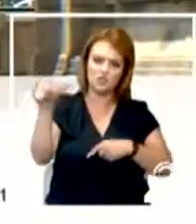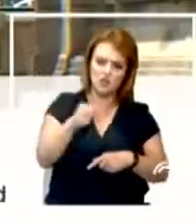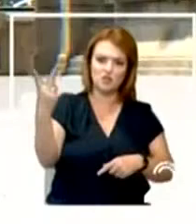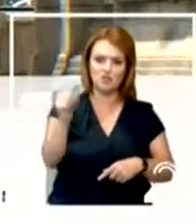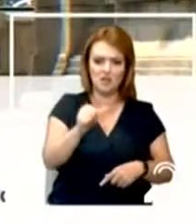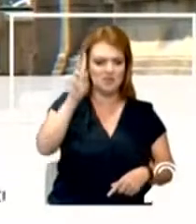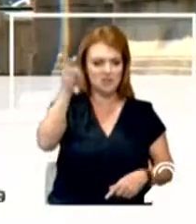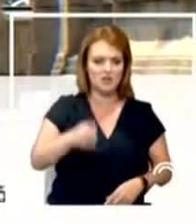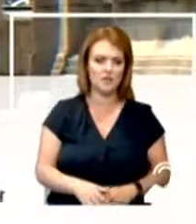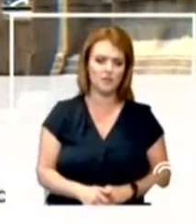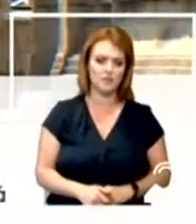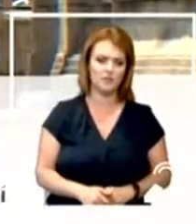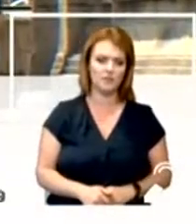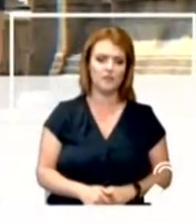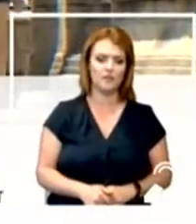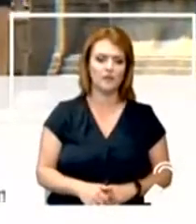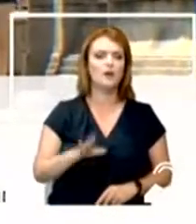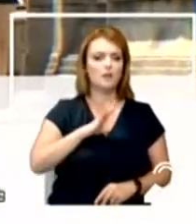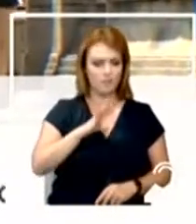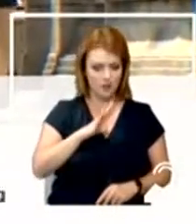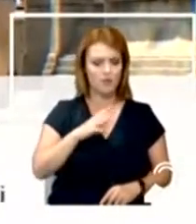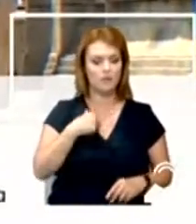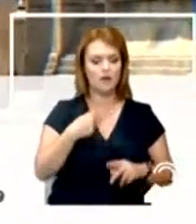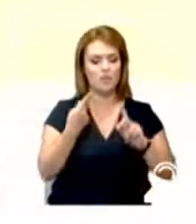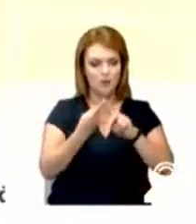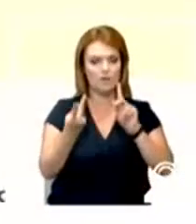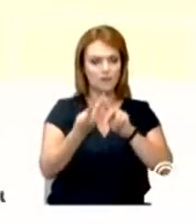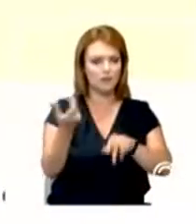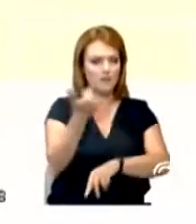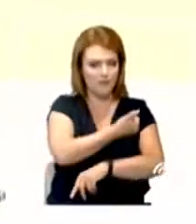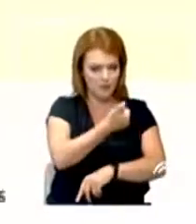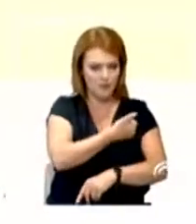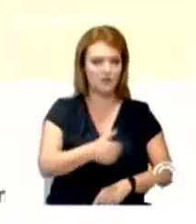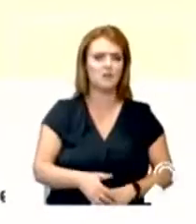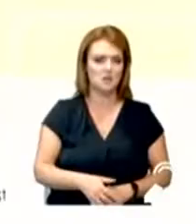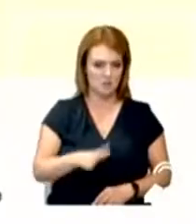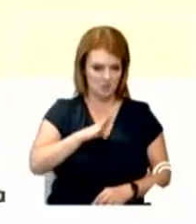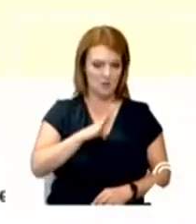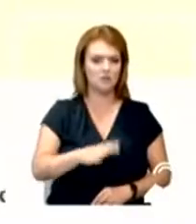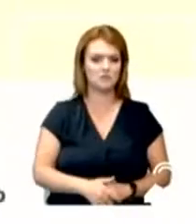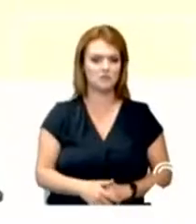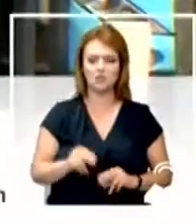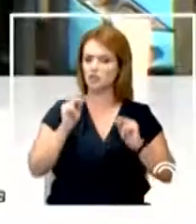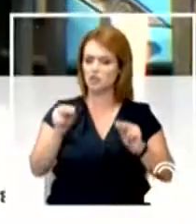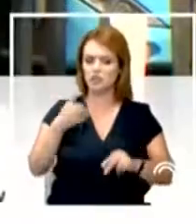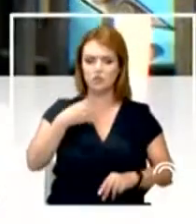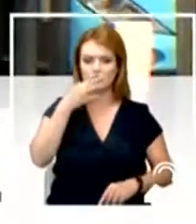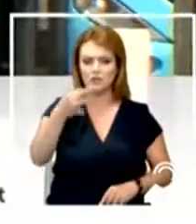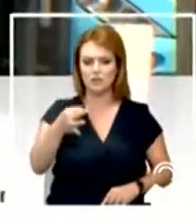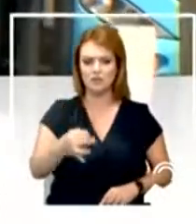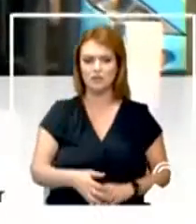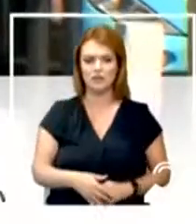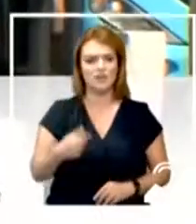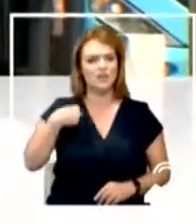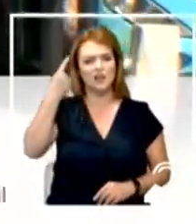fac. Nici nu mai știu unde. Am făcut cele două vaccinuri momentan și vă spun sincer, nu cred că